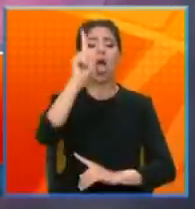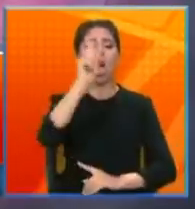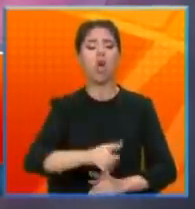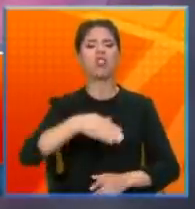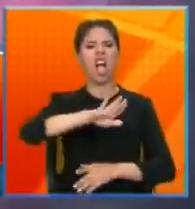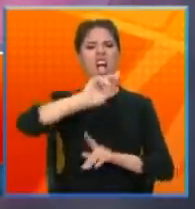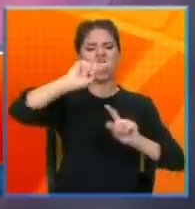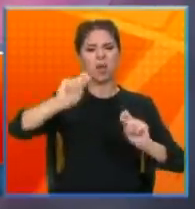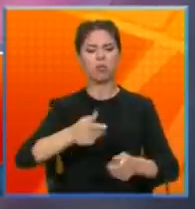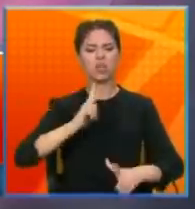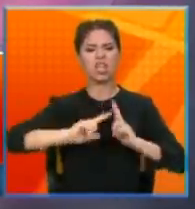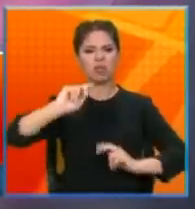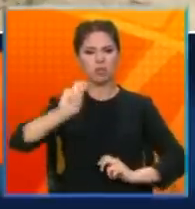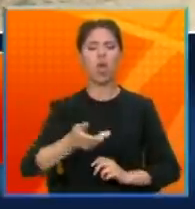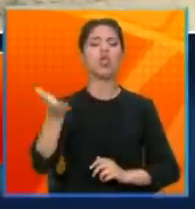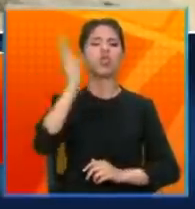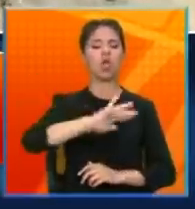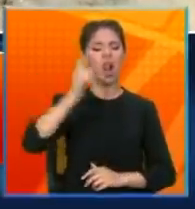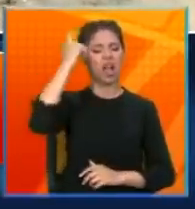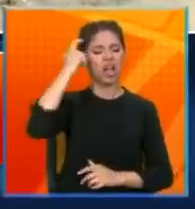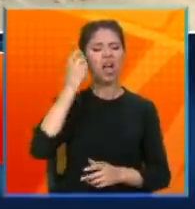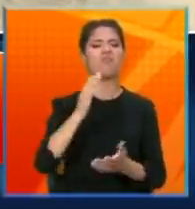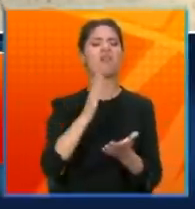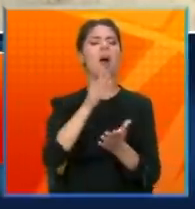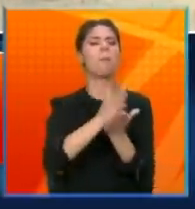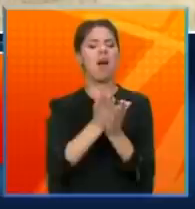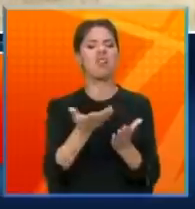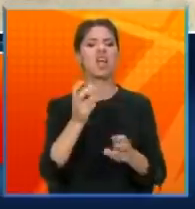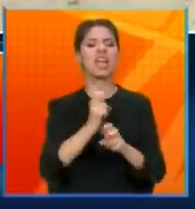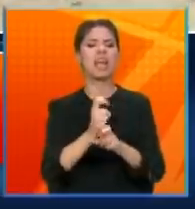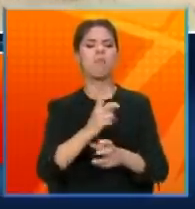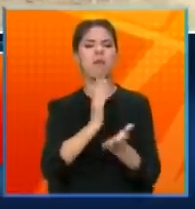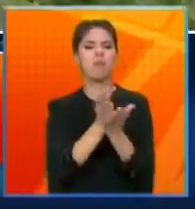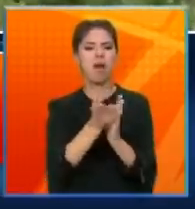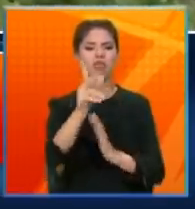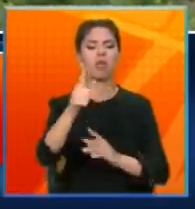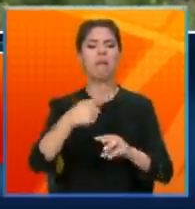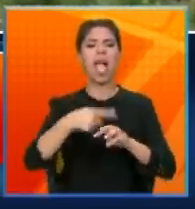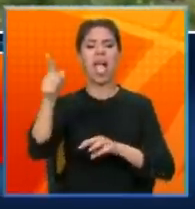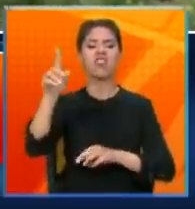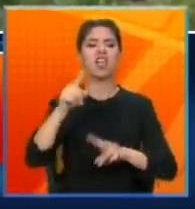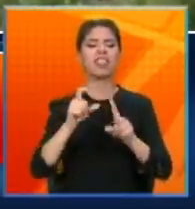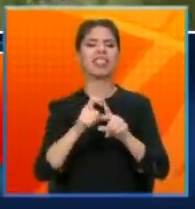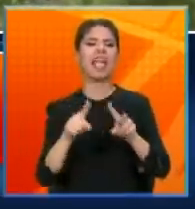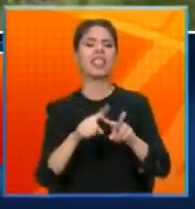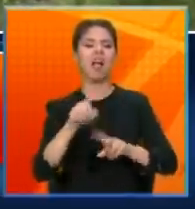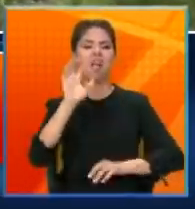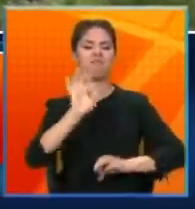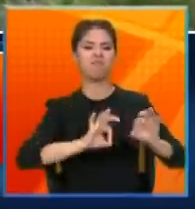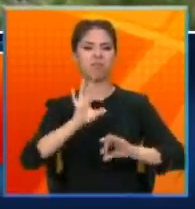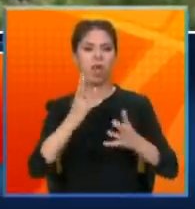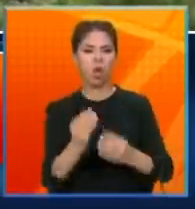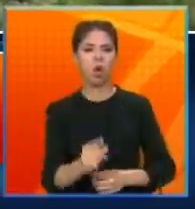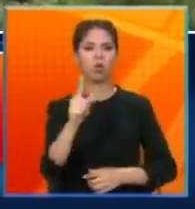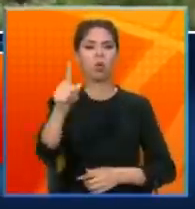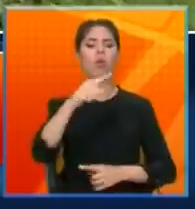ve kıyafetlerini buldu. Sonra kafatası ve kemik parçaları Ecrin'e ait olduğunun belirlenmesi için DNA incelemesine gönderildi. Bir